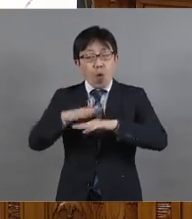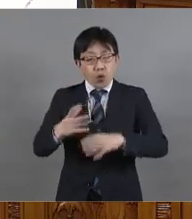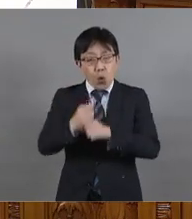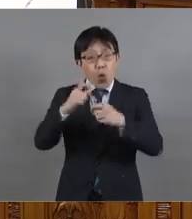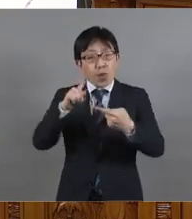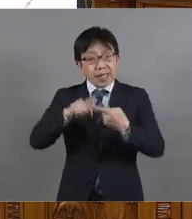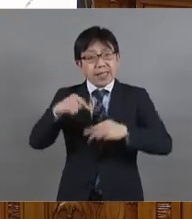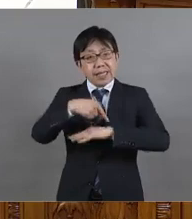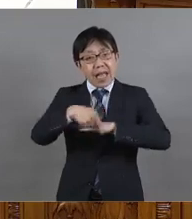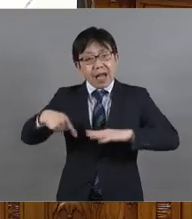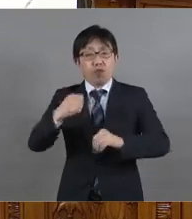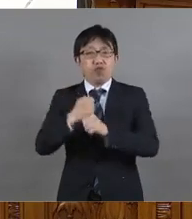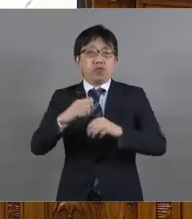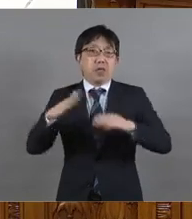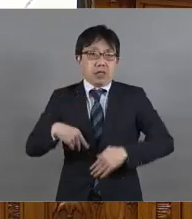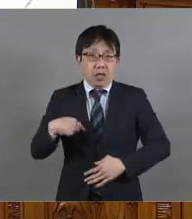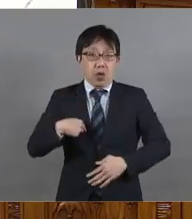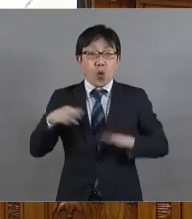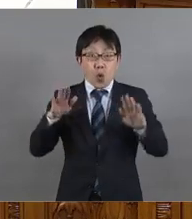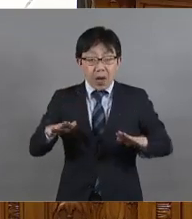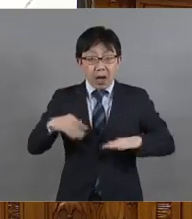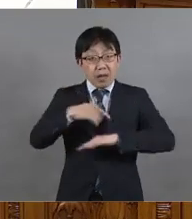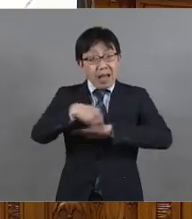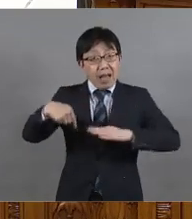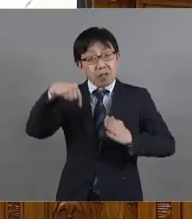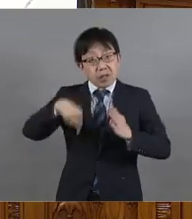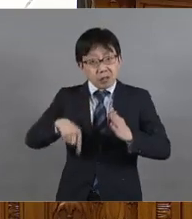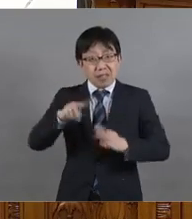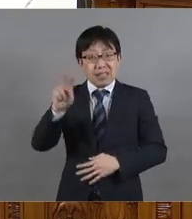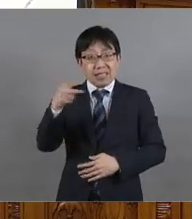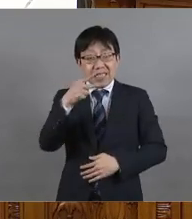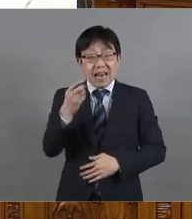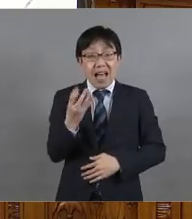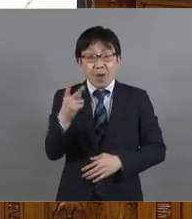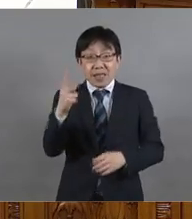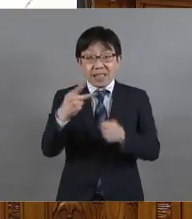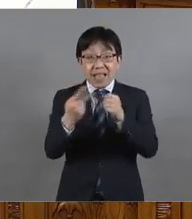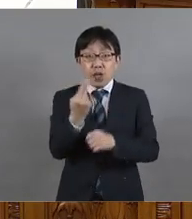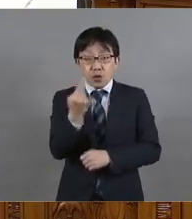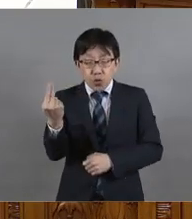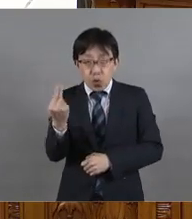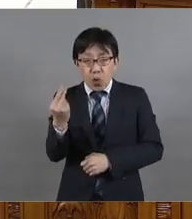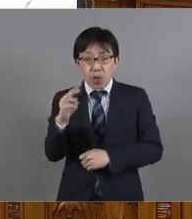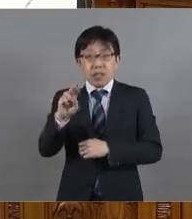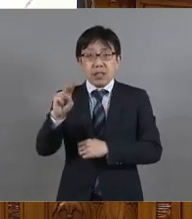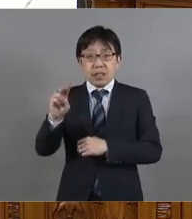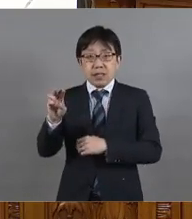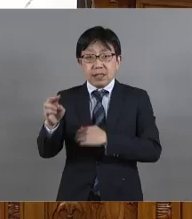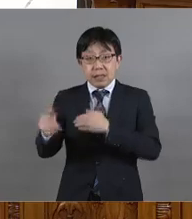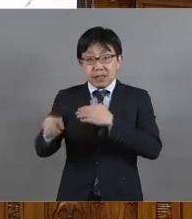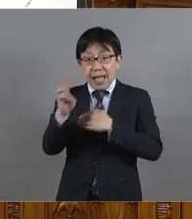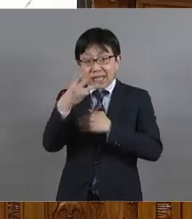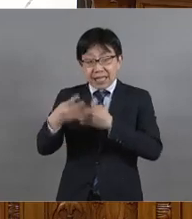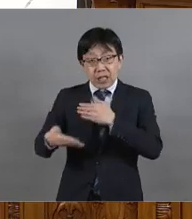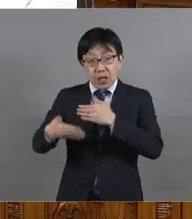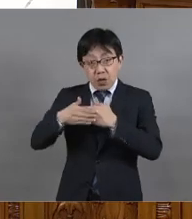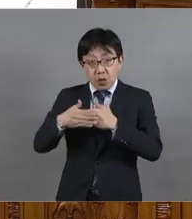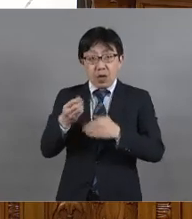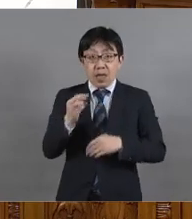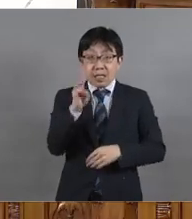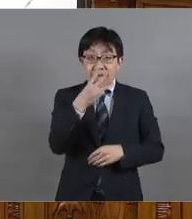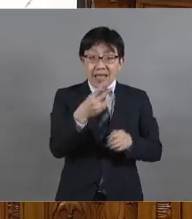ます品対策の裏付けとなる例はに年度第3次補正予算を例は山年度当初予算と一体的に